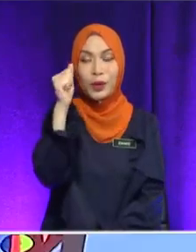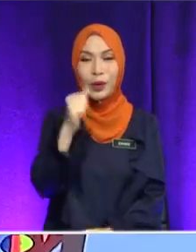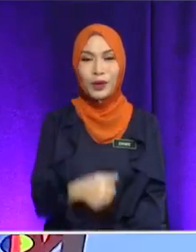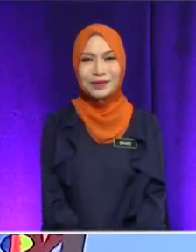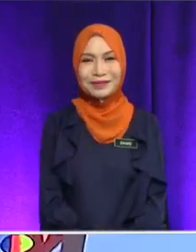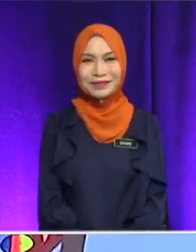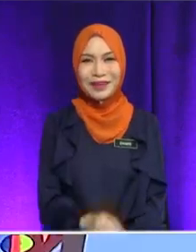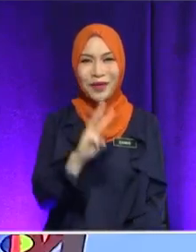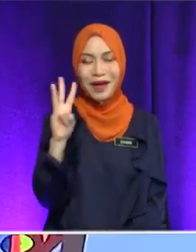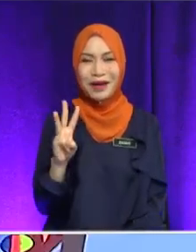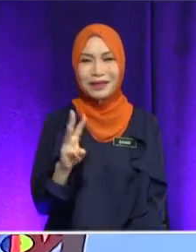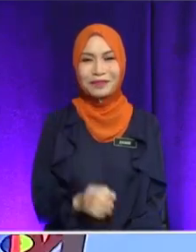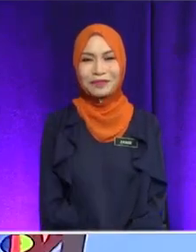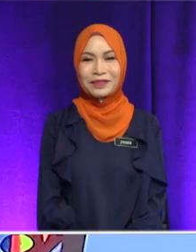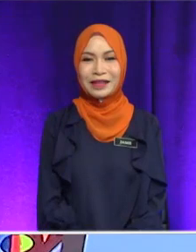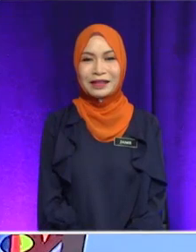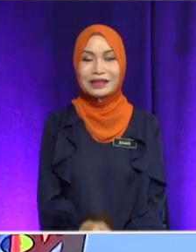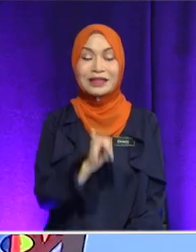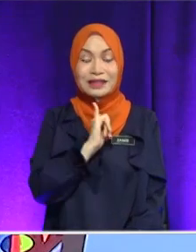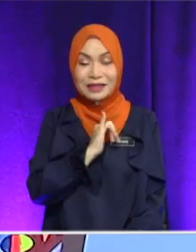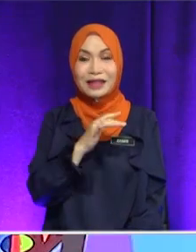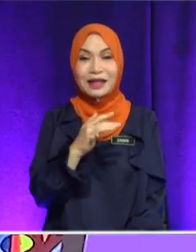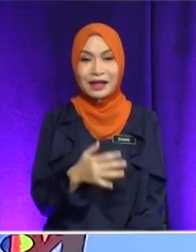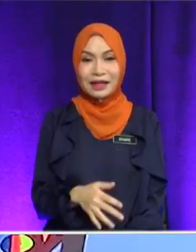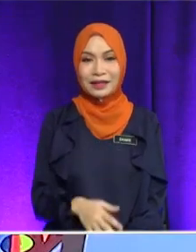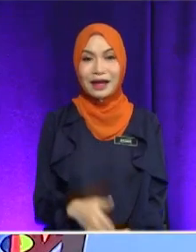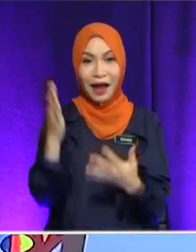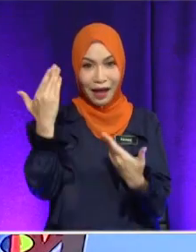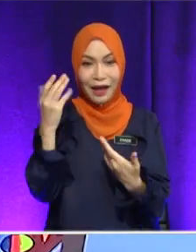pastinya dapat juga menjawab soalnya